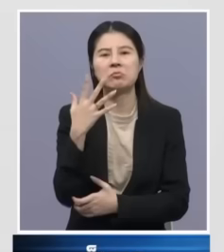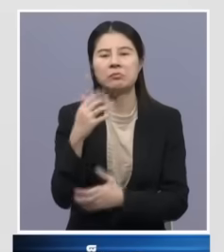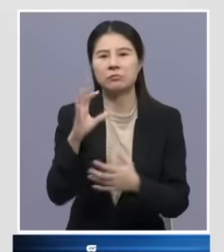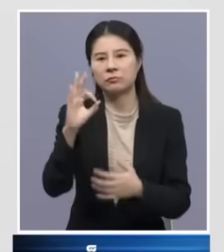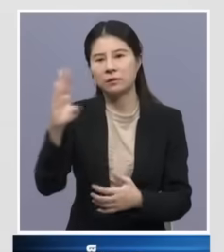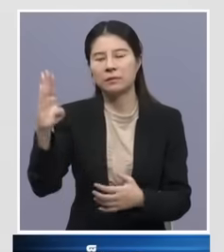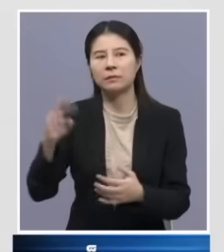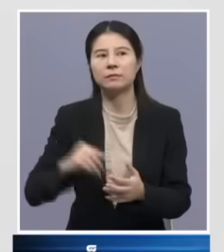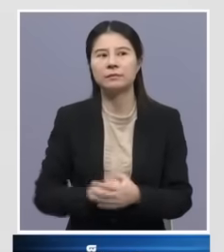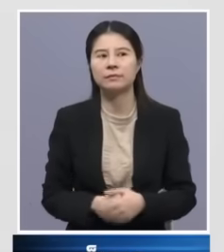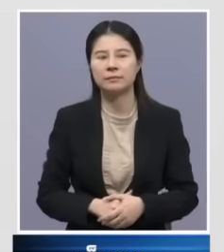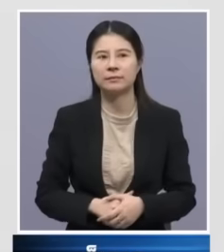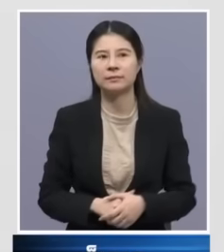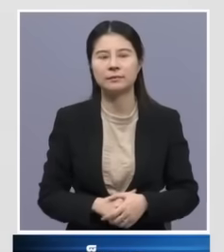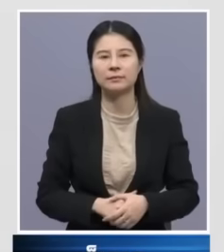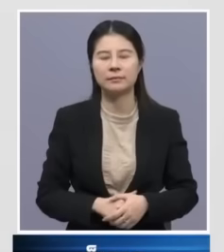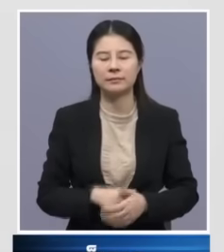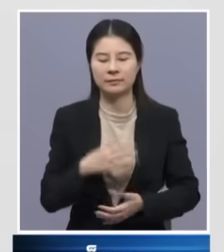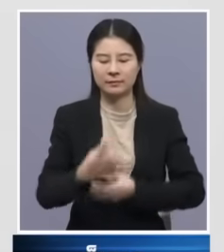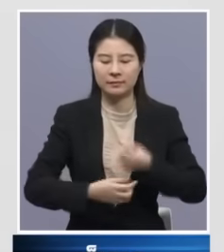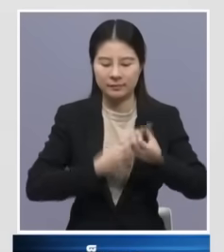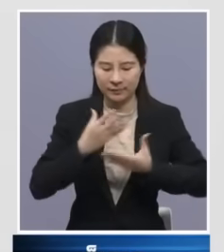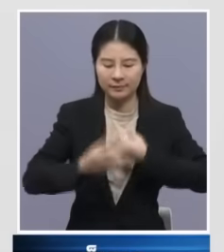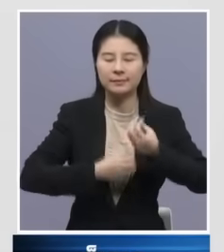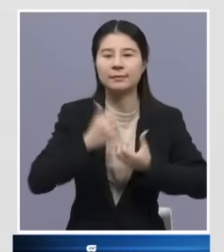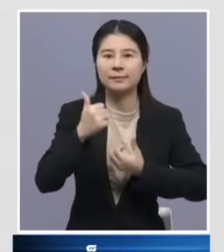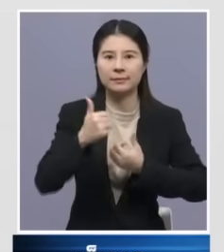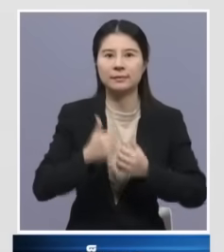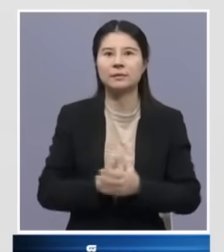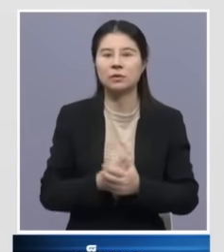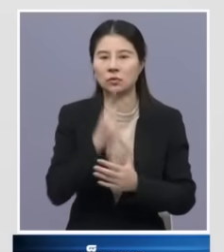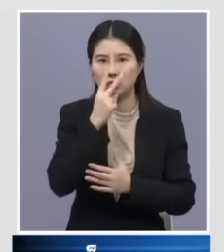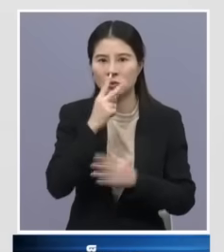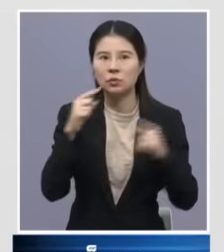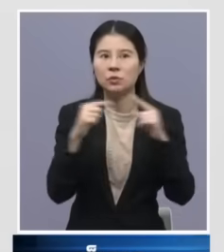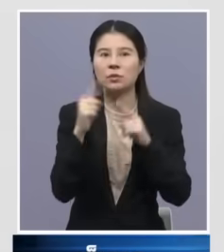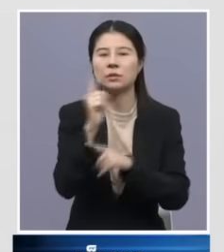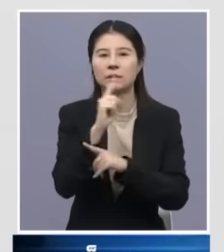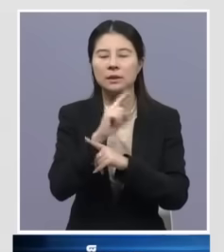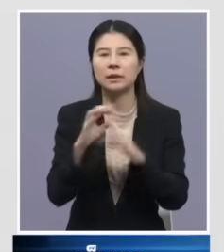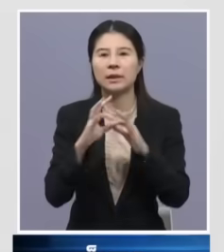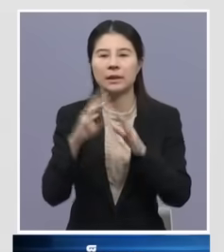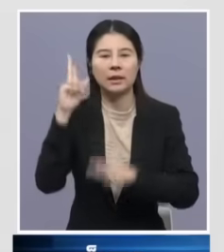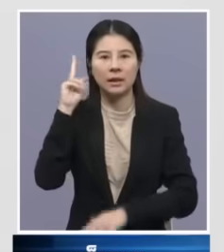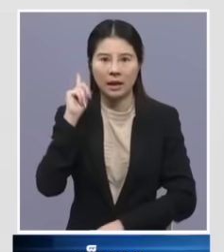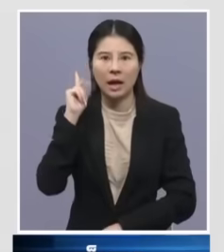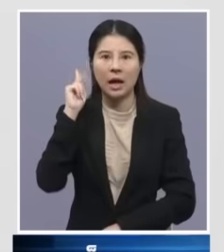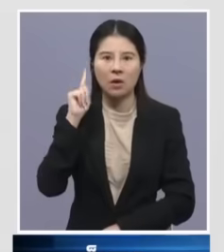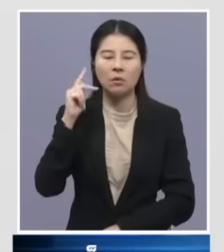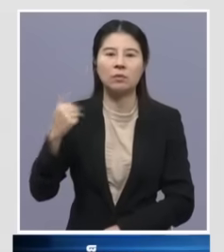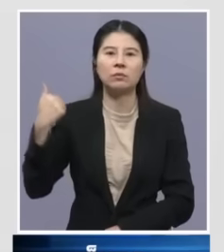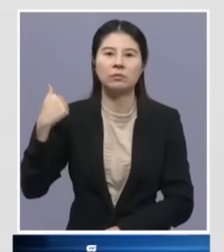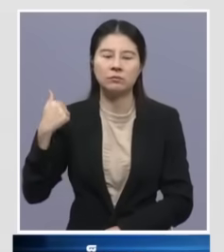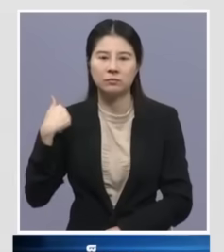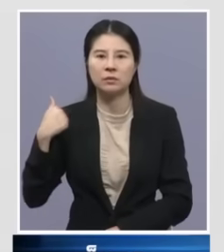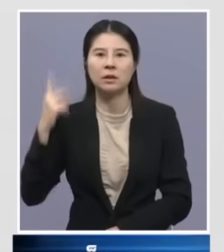ได้เลยหรืออยากจะพิมพ์ส่งความเห็นมาด้วยก็พิมพ์มาในช่องคอมเมนต์ได ้ค่ะ มาดูกันนะฮะถึงแม้กระแสที่ผ่านมาของ